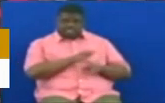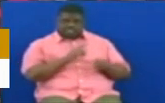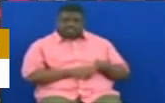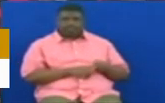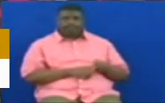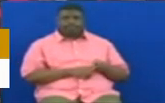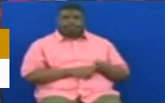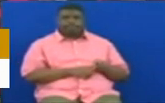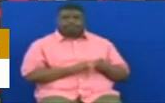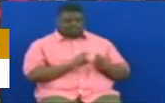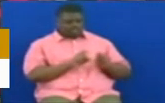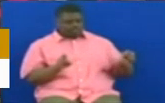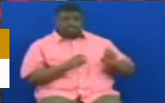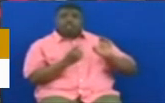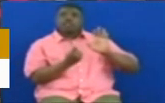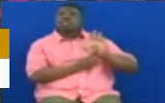ibara ya